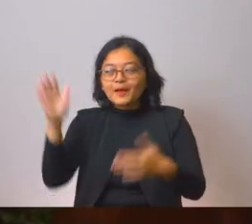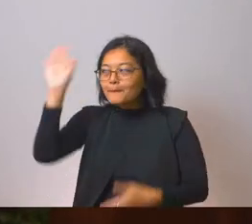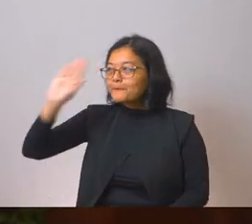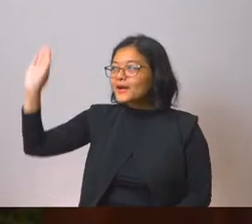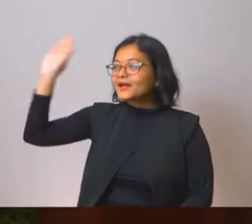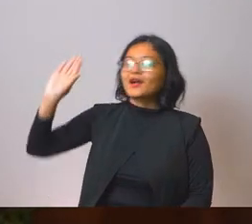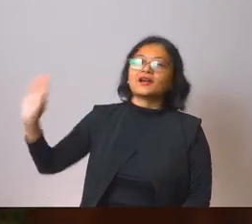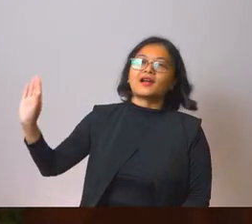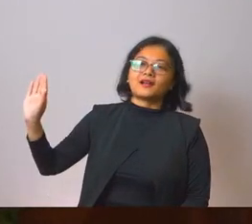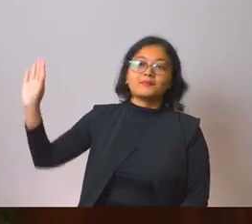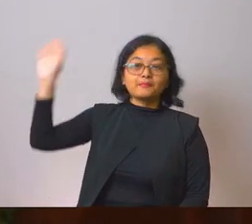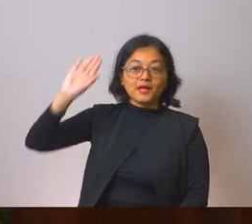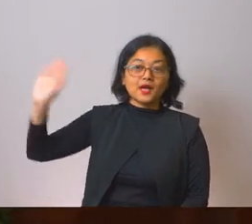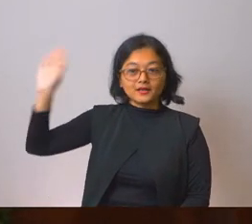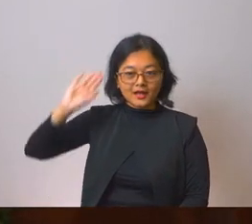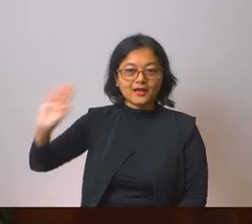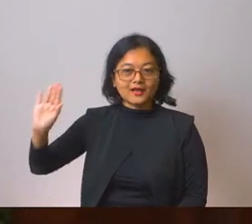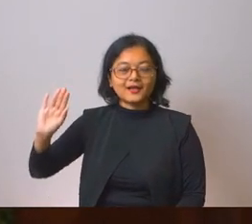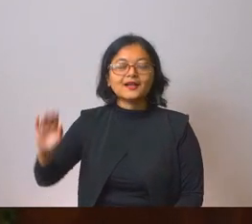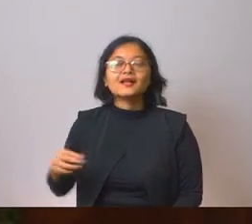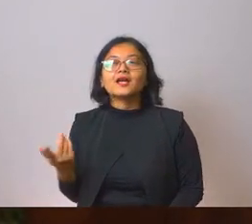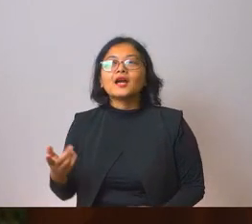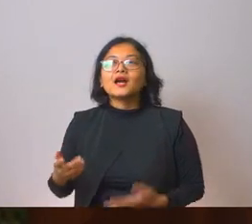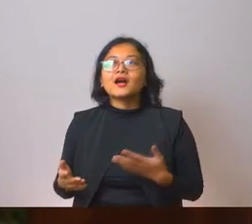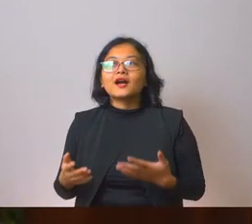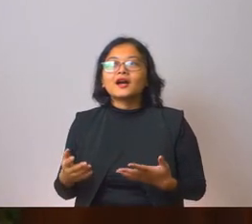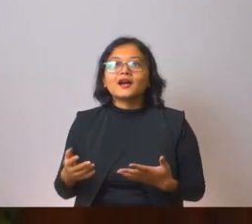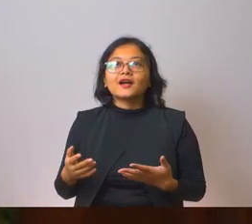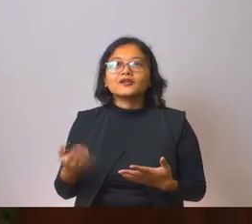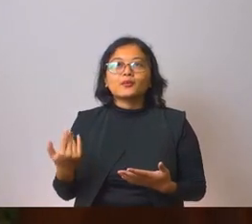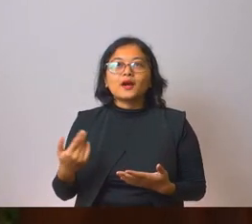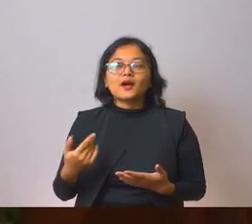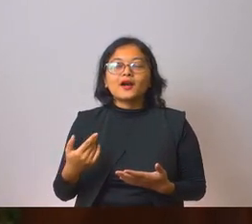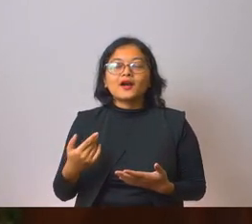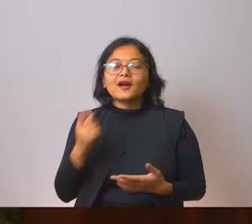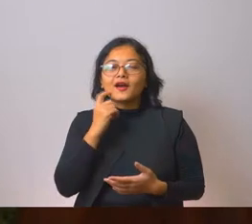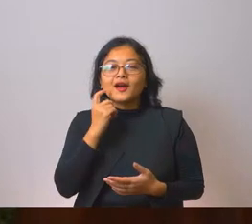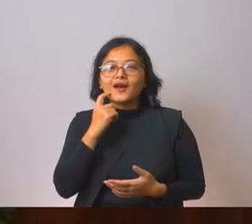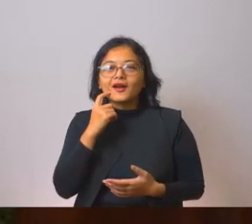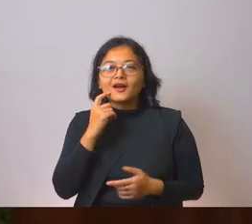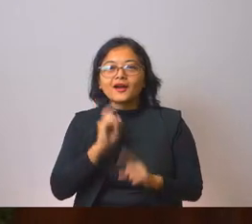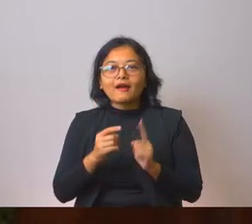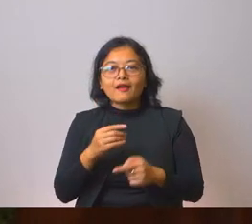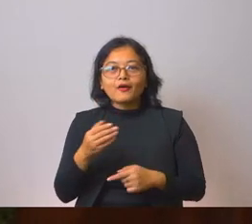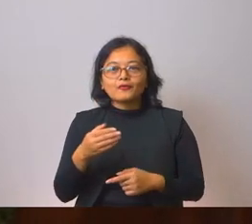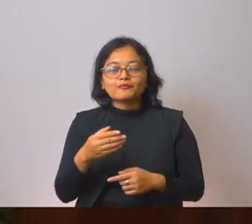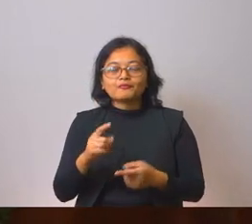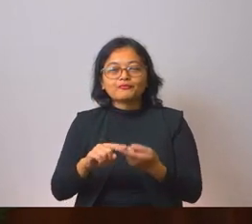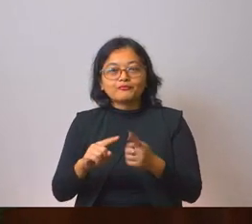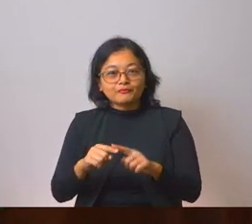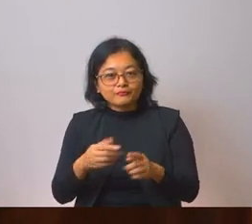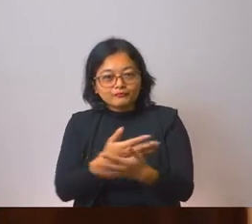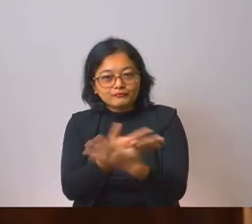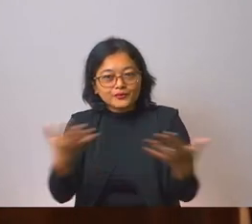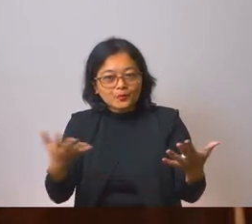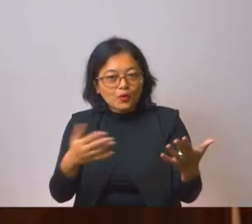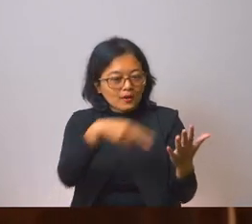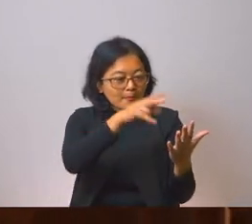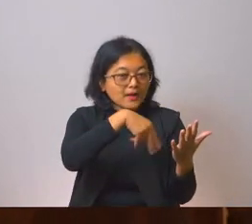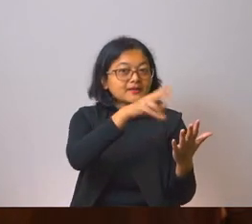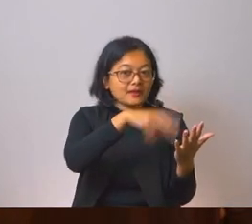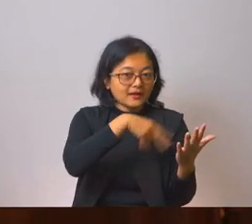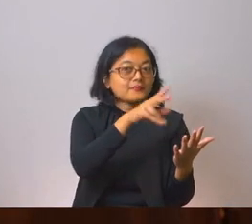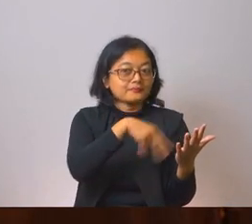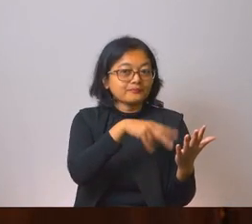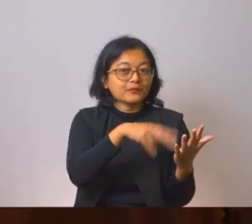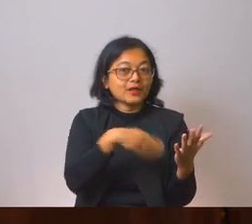Maria, adik-adik juga di rumah bisa membaca tadi, mendengar kisah tentang Alkitab yang kita baca bersama tadi melalui